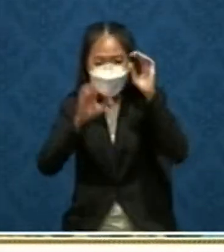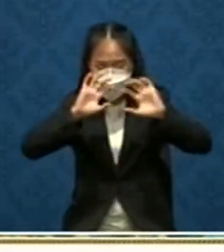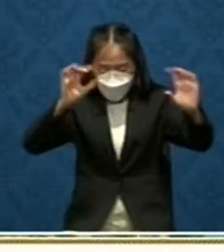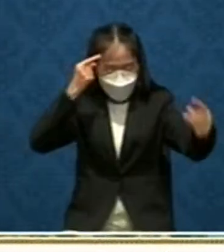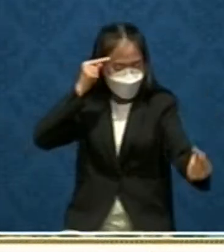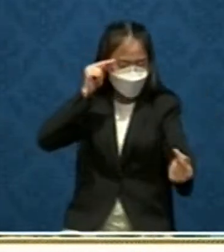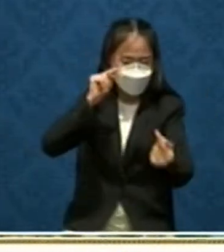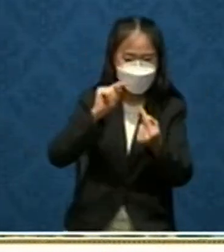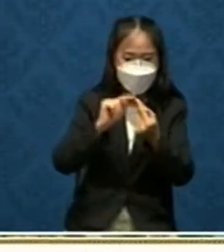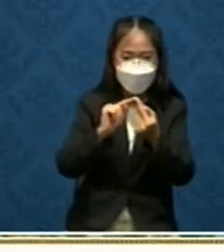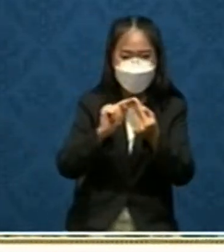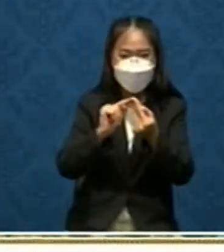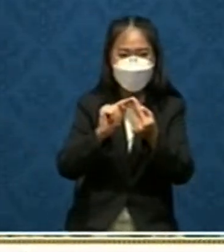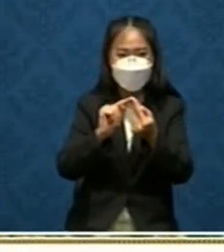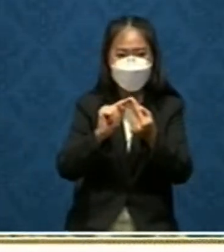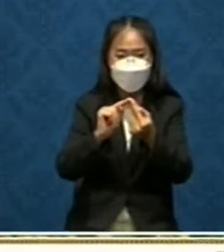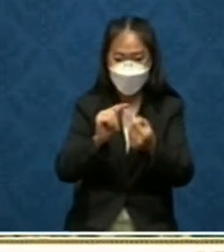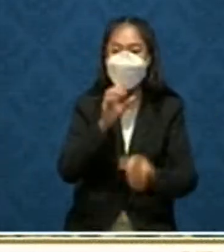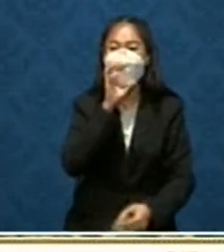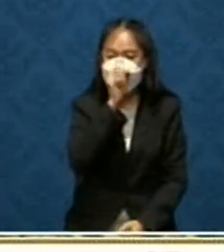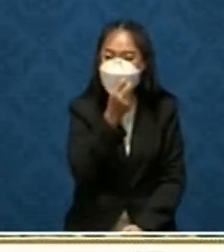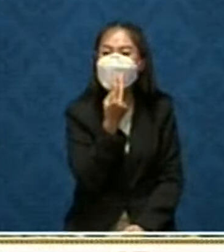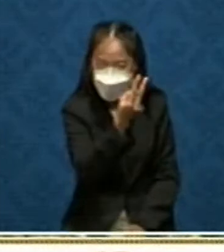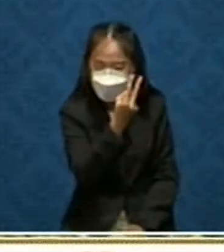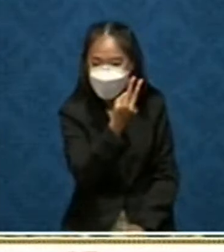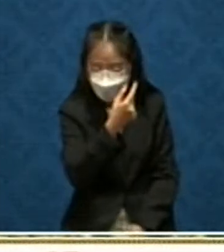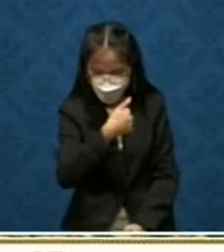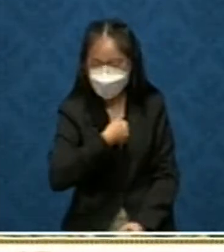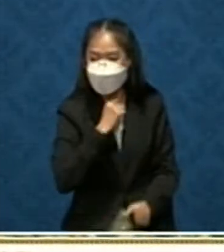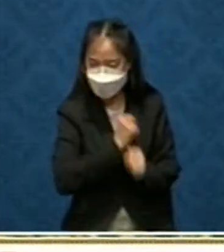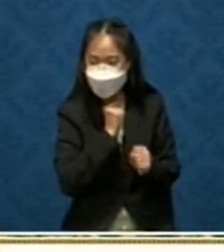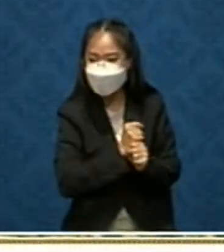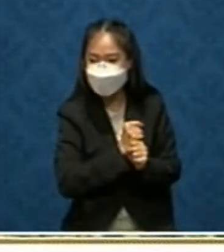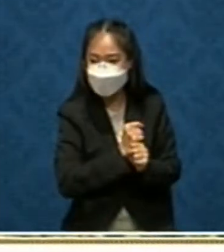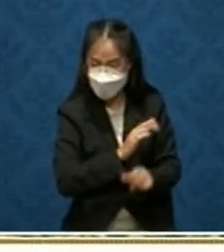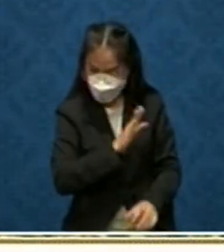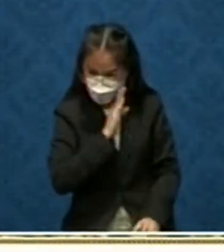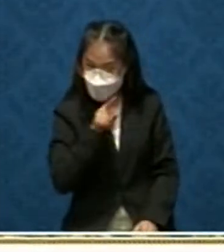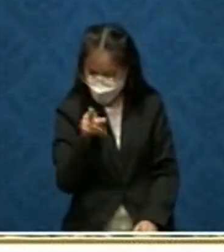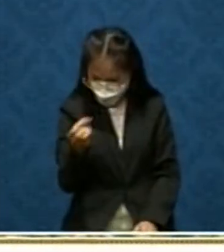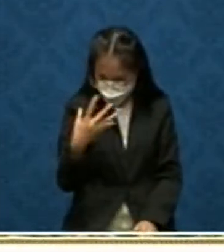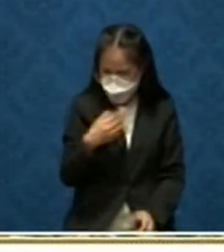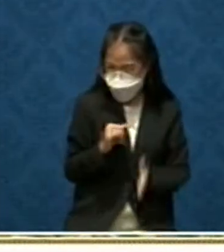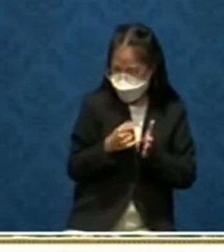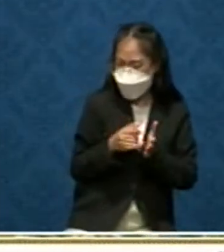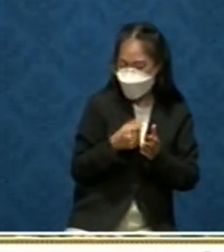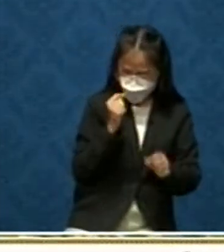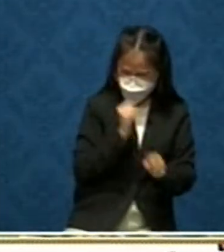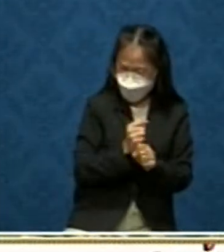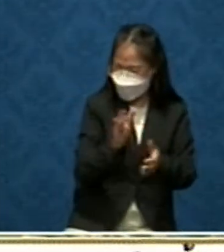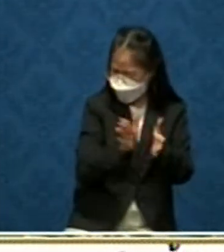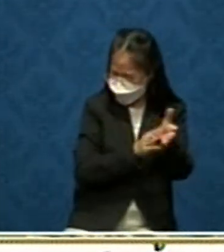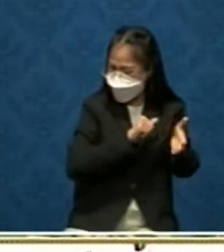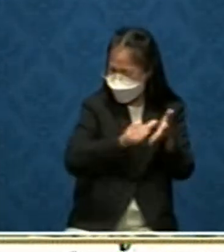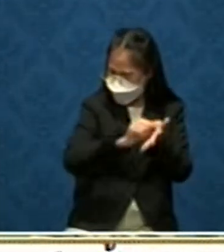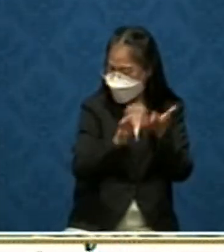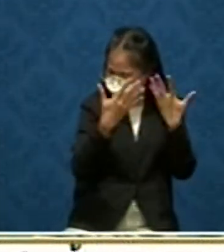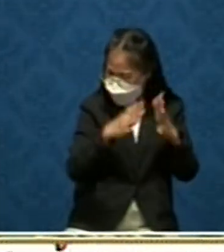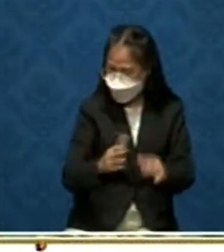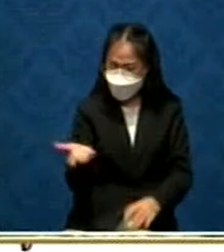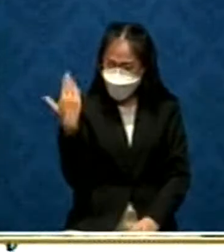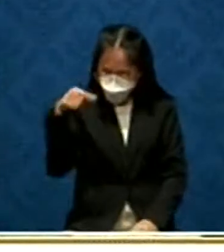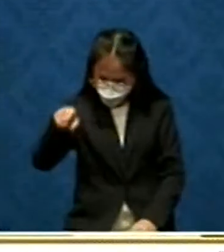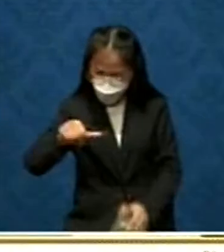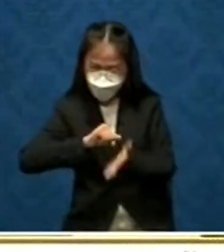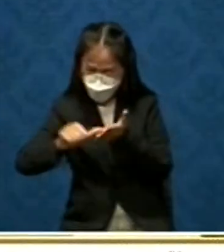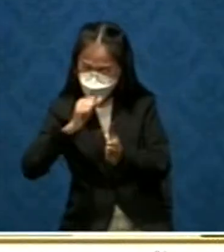เป้าท่ลไปศึษาดูแล้วกันถ้ามันง่ายท่พูดมาคงทำได้นานแลวสวัยก่อนท่กทำไม่